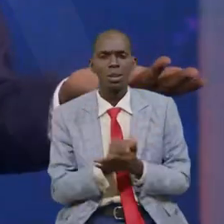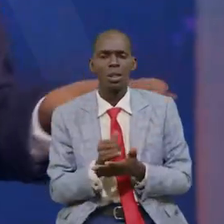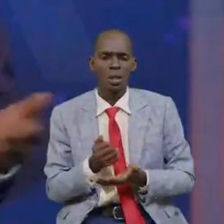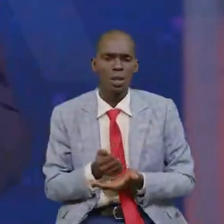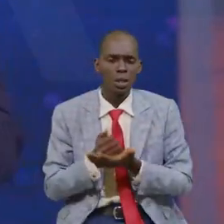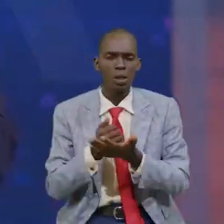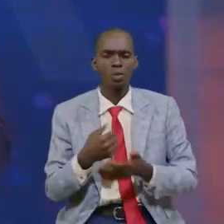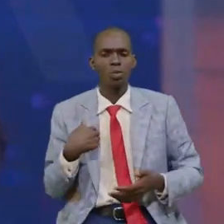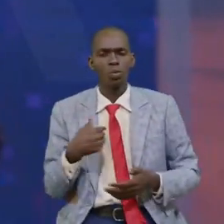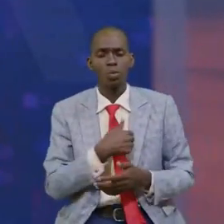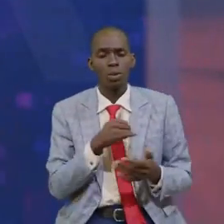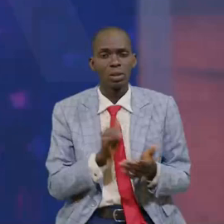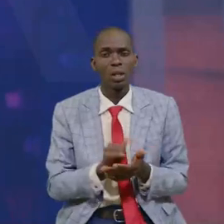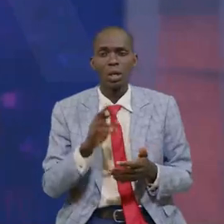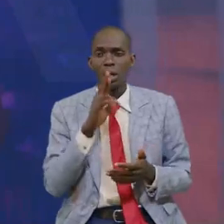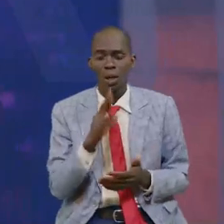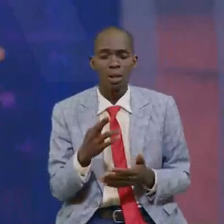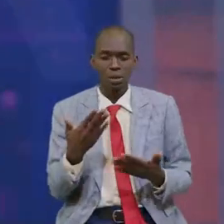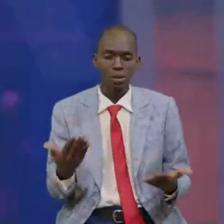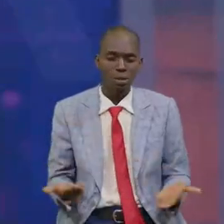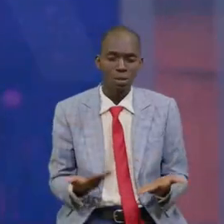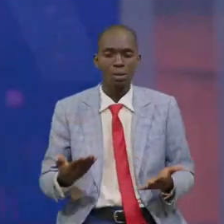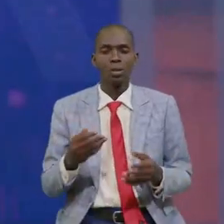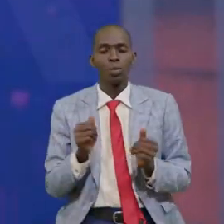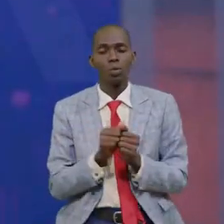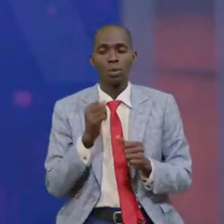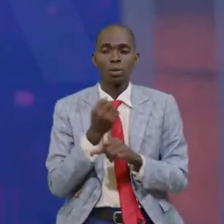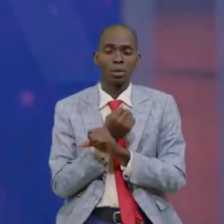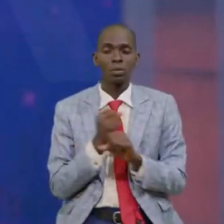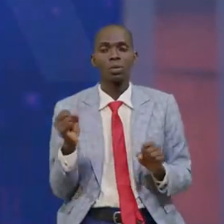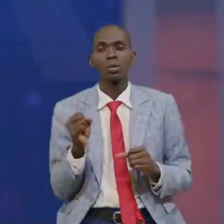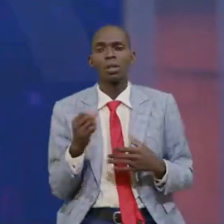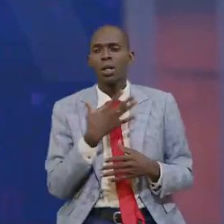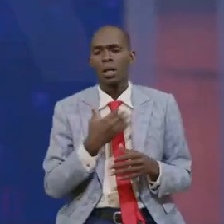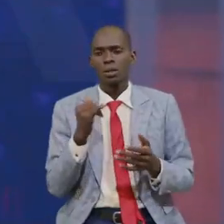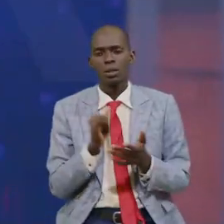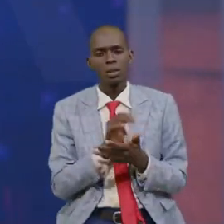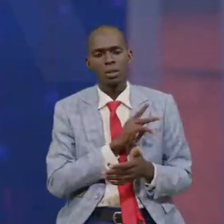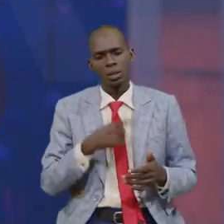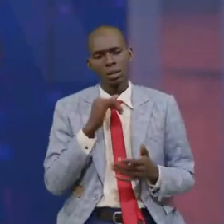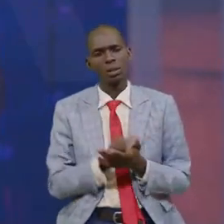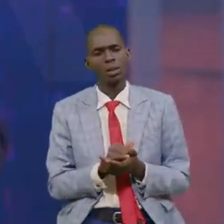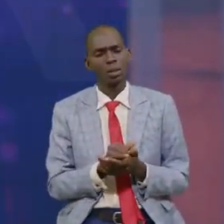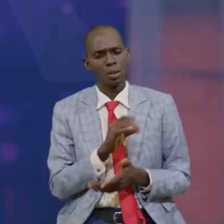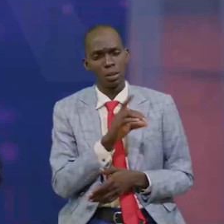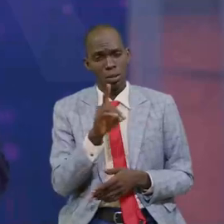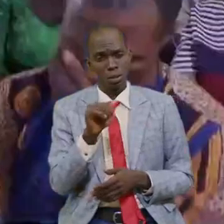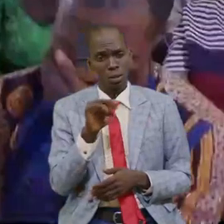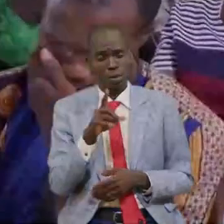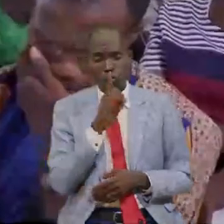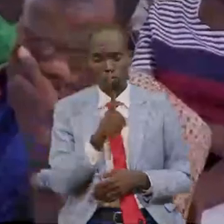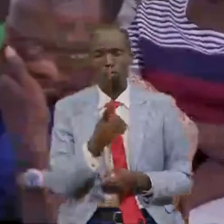Les anges sont les serviteurs de nous qui sommes héritiers du salut. Maintenant, le roi dit, « Daniel, remonte,